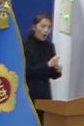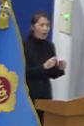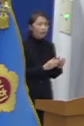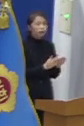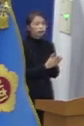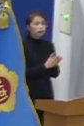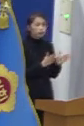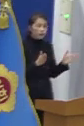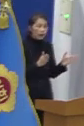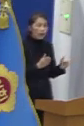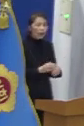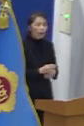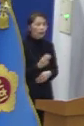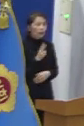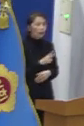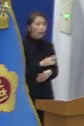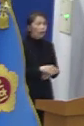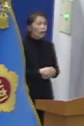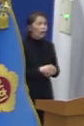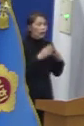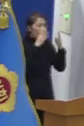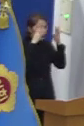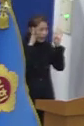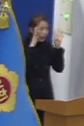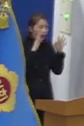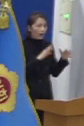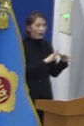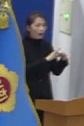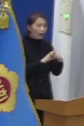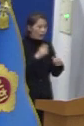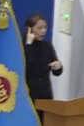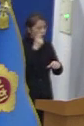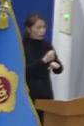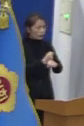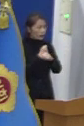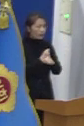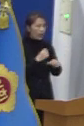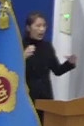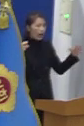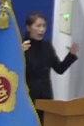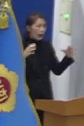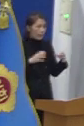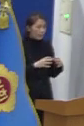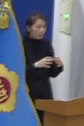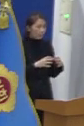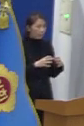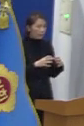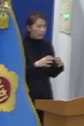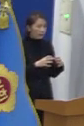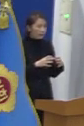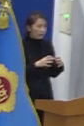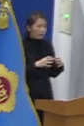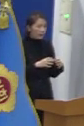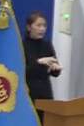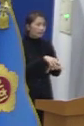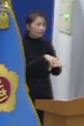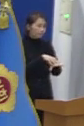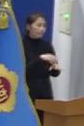지원은 물론 대학의 교육과 연구까지 합한 혁신 창업 생태계를